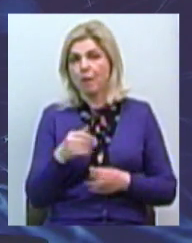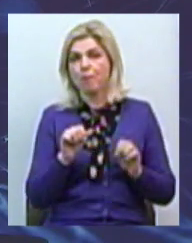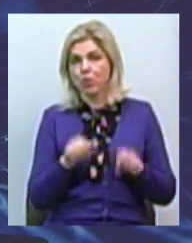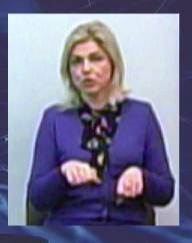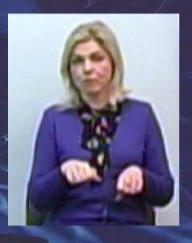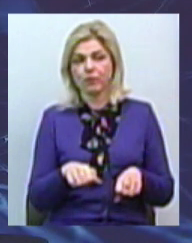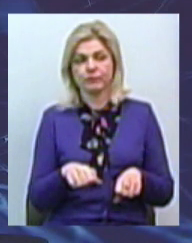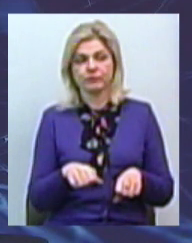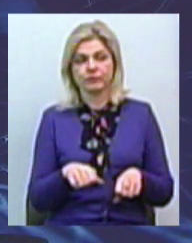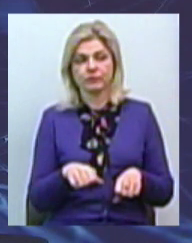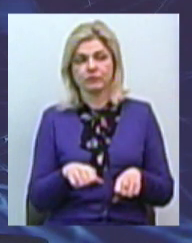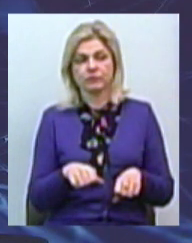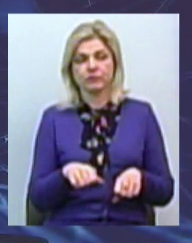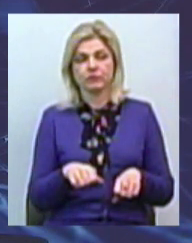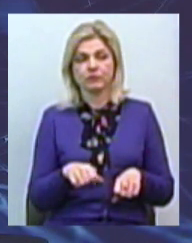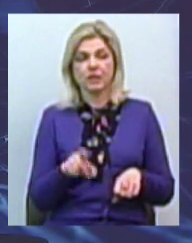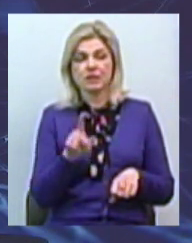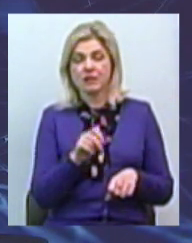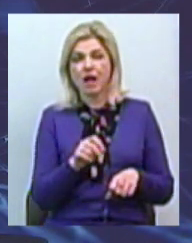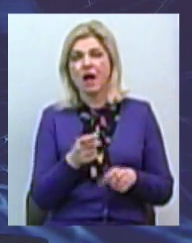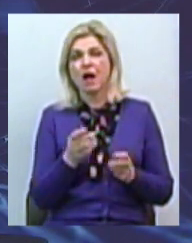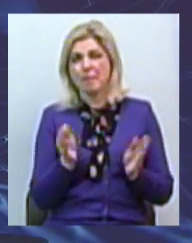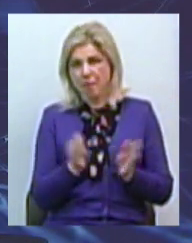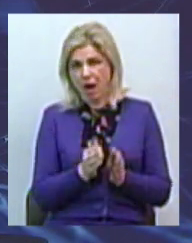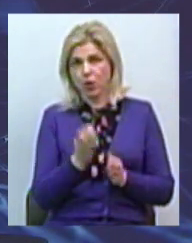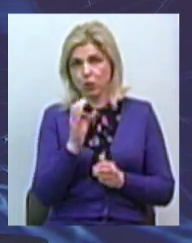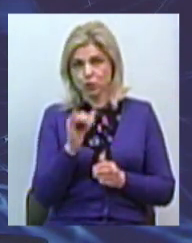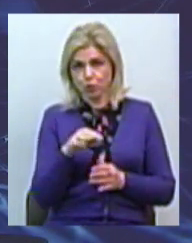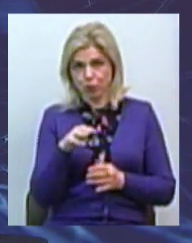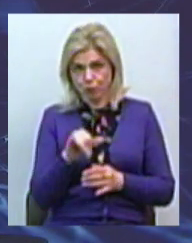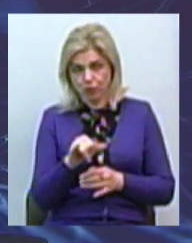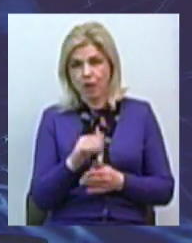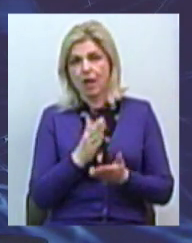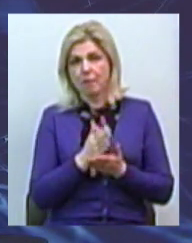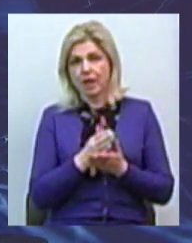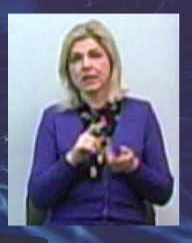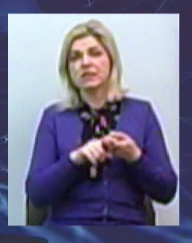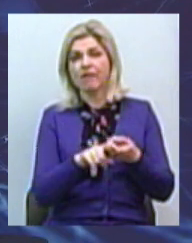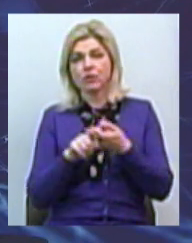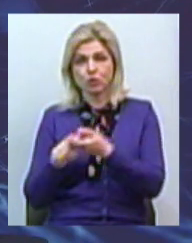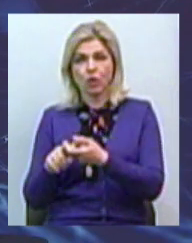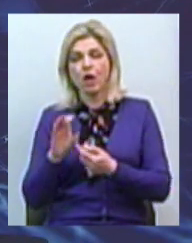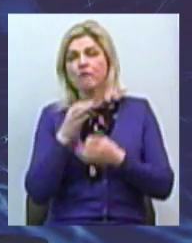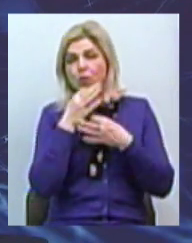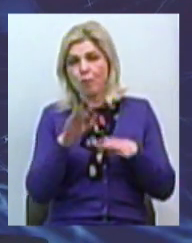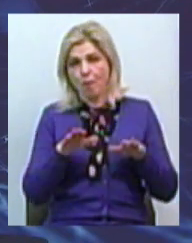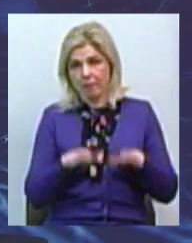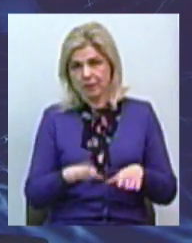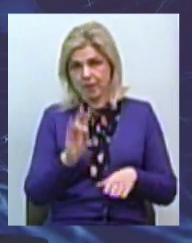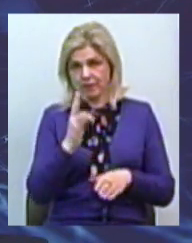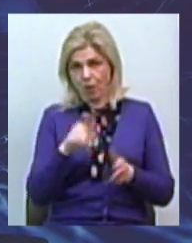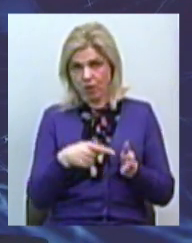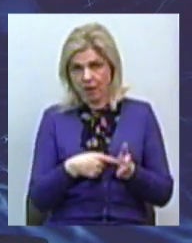чином за якусь невелику суму мати зв'язок в будь-якому місці в Миколаєві.